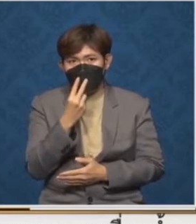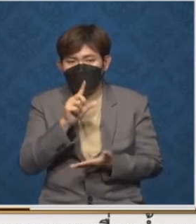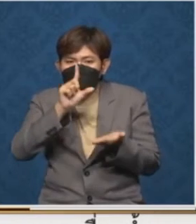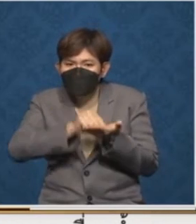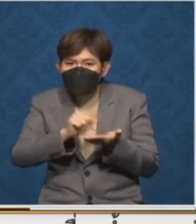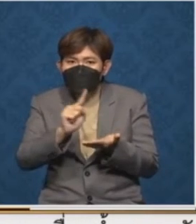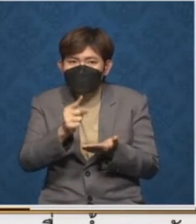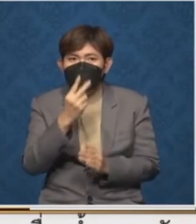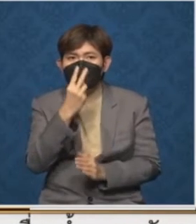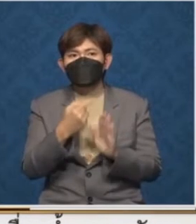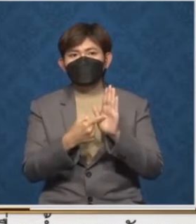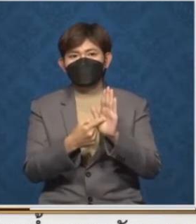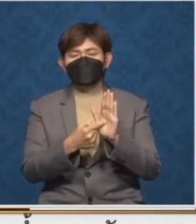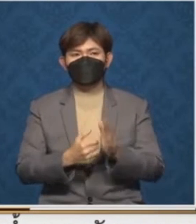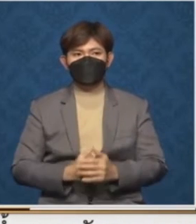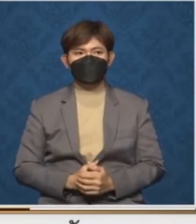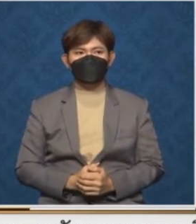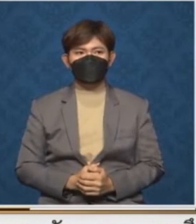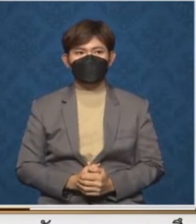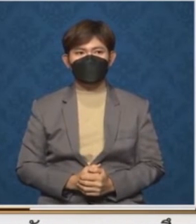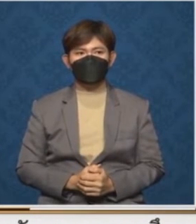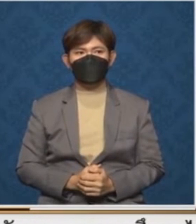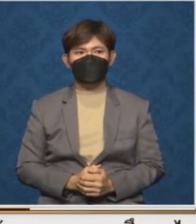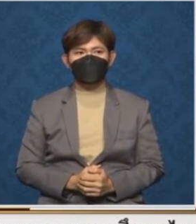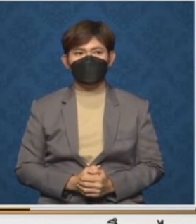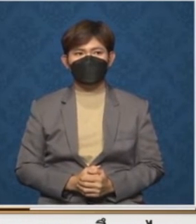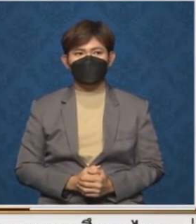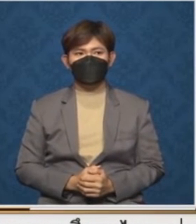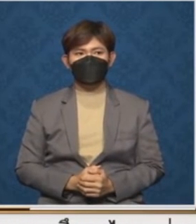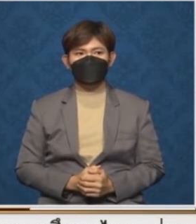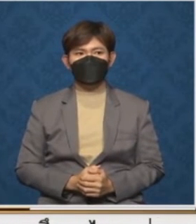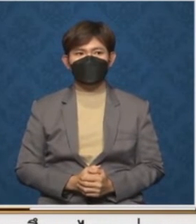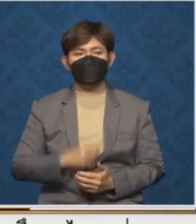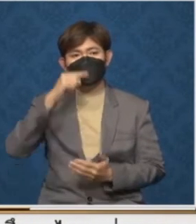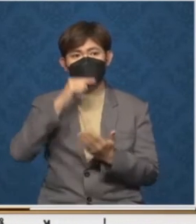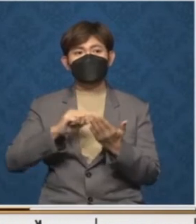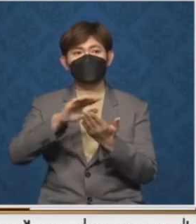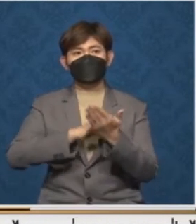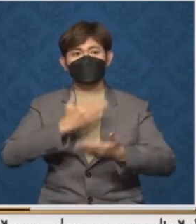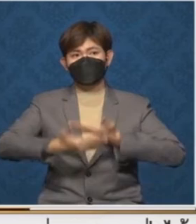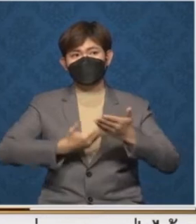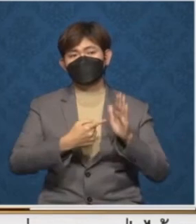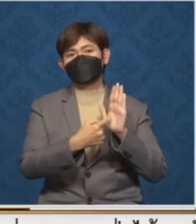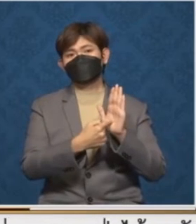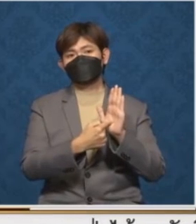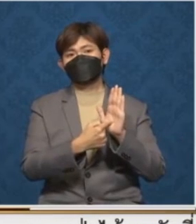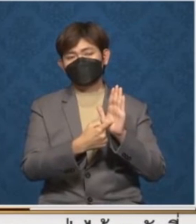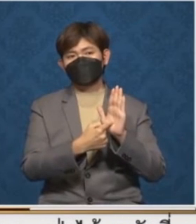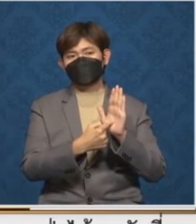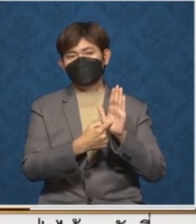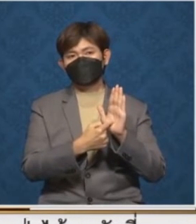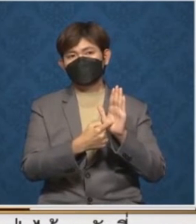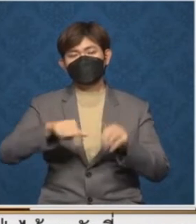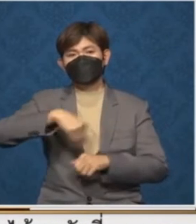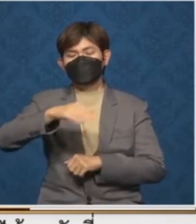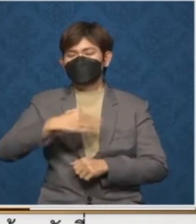ATK แยงจมูกไม่ปรงใสเดี๋ยวท่านดูนะวาเป็นยังไภาพเรื่องราว